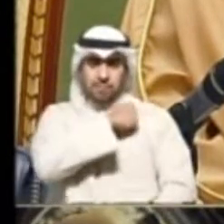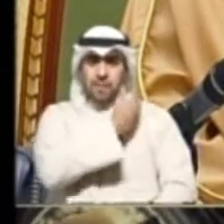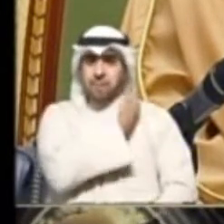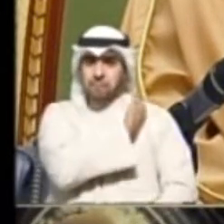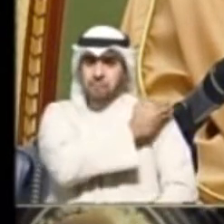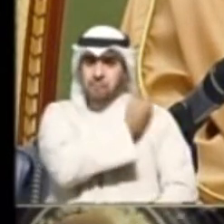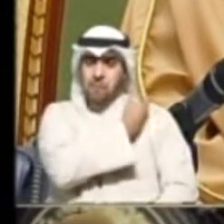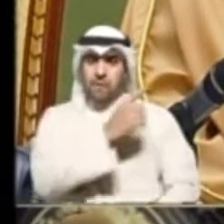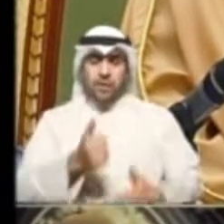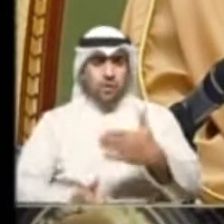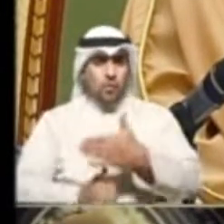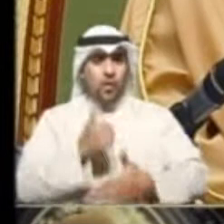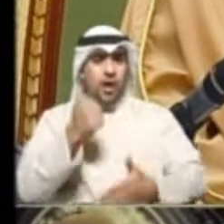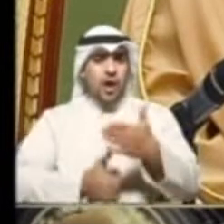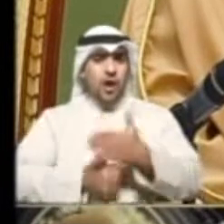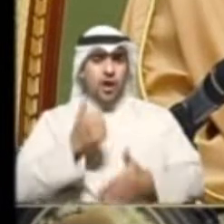التوفيق